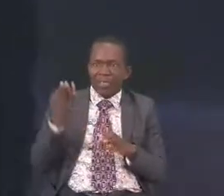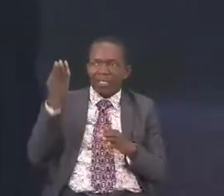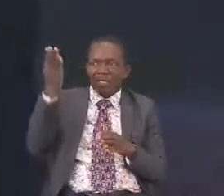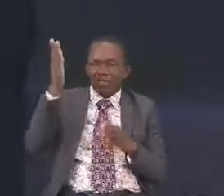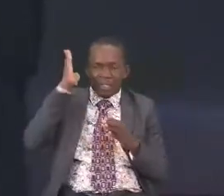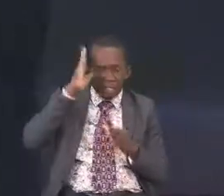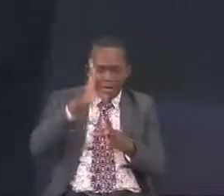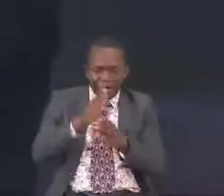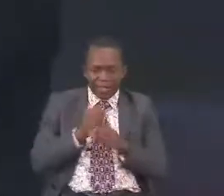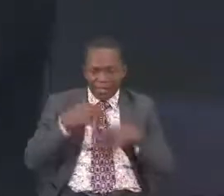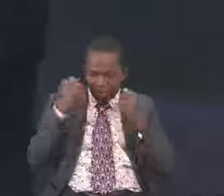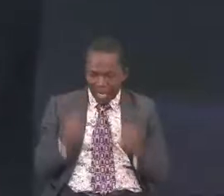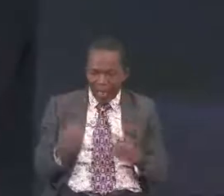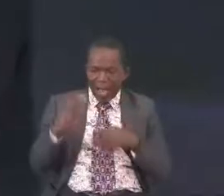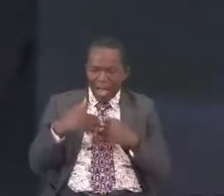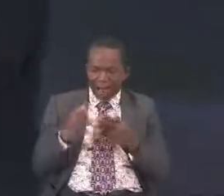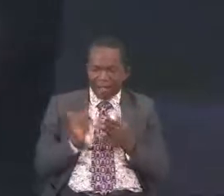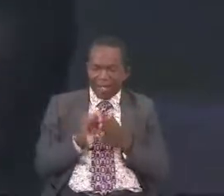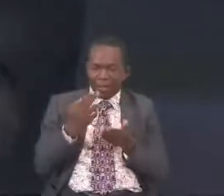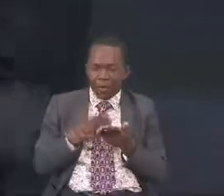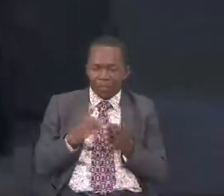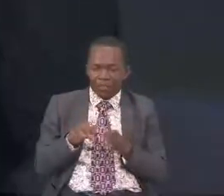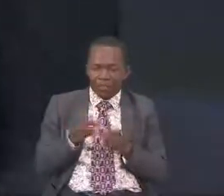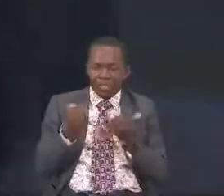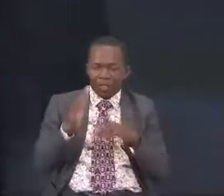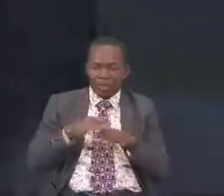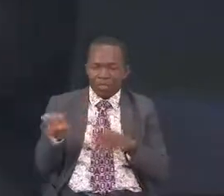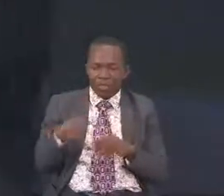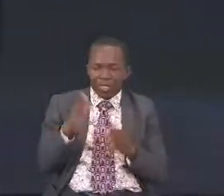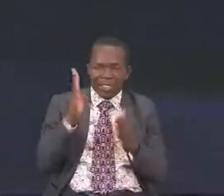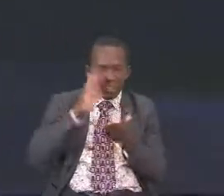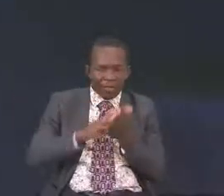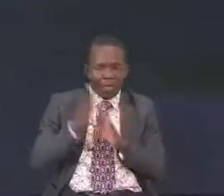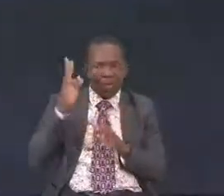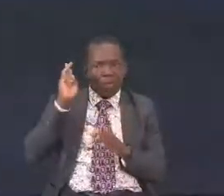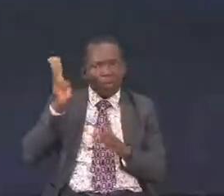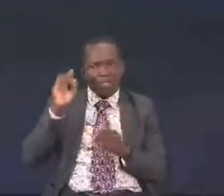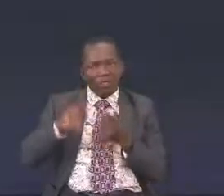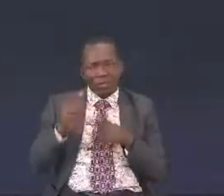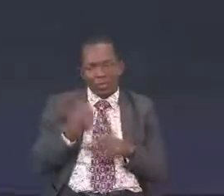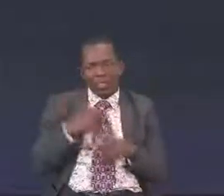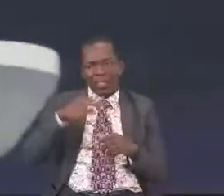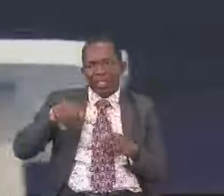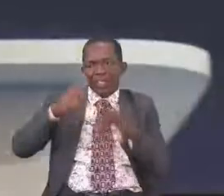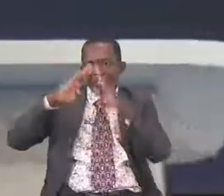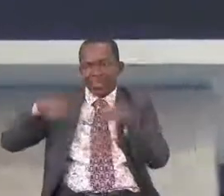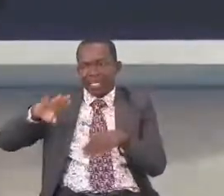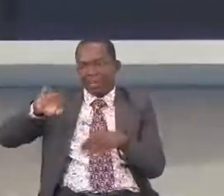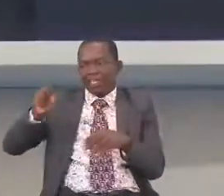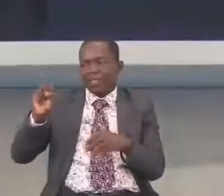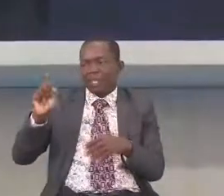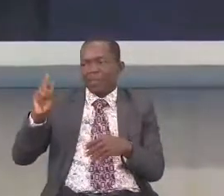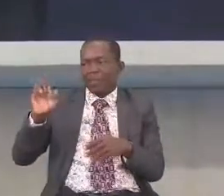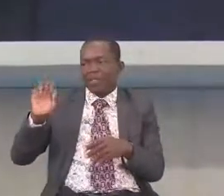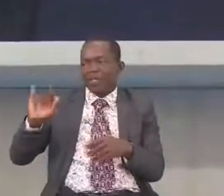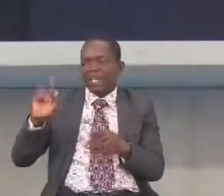mes témoins. À Jérusalem, dans la Judée, dans la Samarie et jusqu'aux extrémités de la terre. Pour que le